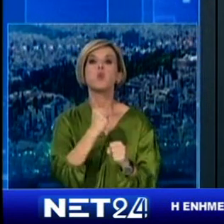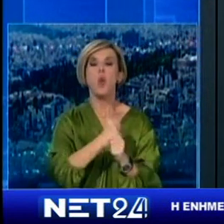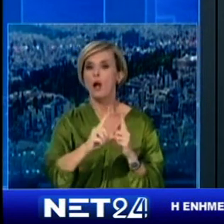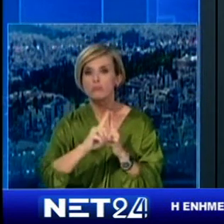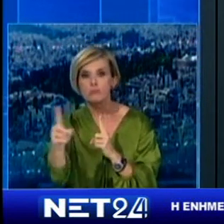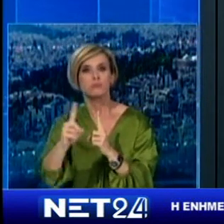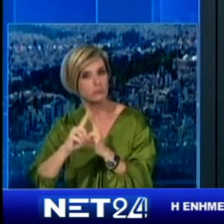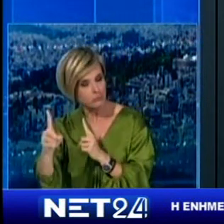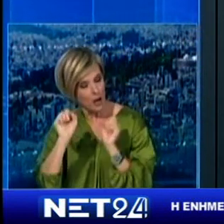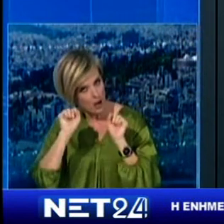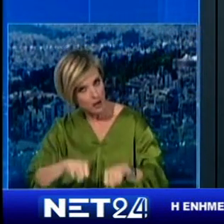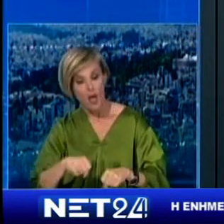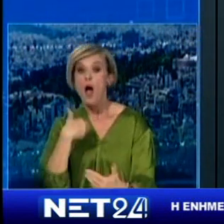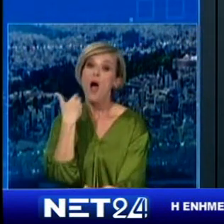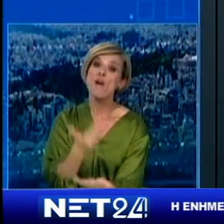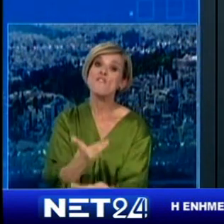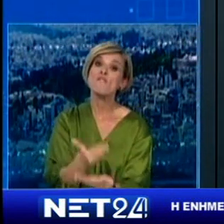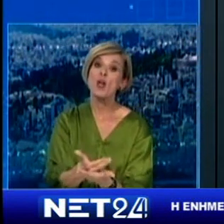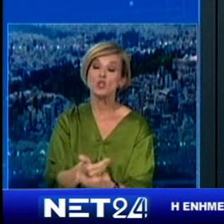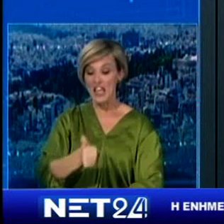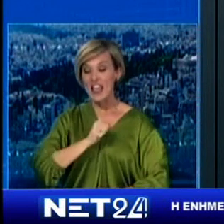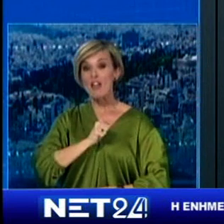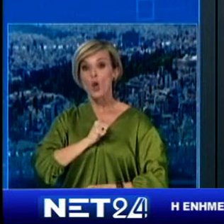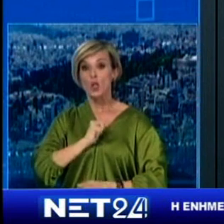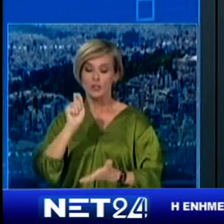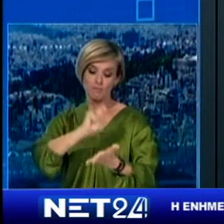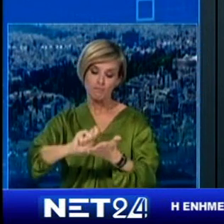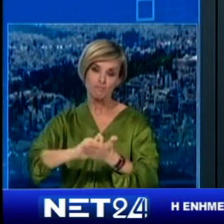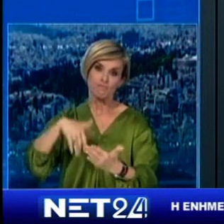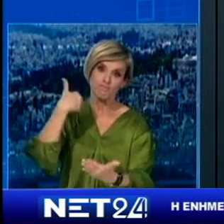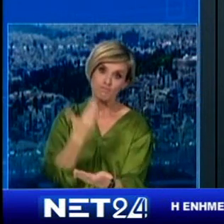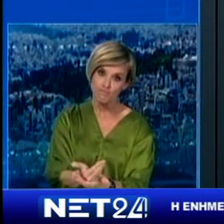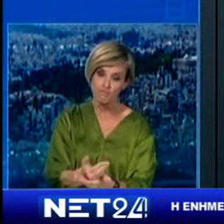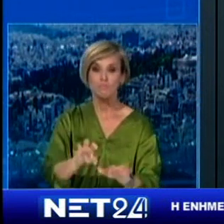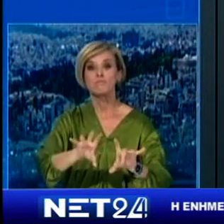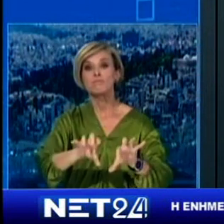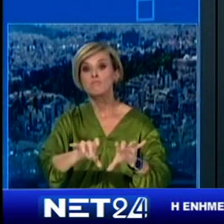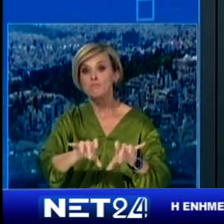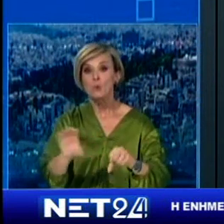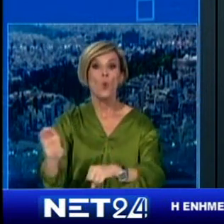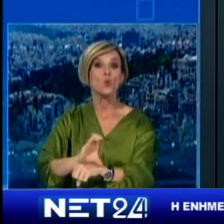της εργασίας, για την οποία απαιτείται βεβαίωση από τον εργοδότη, από το πληροφοριακό σύστημα Εργάνη.